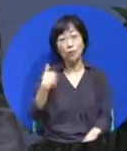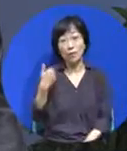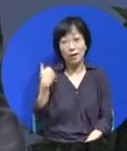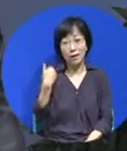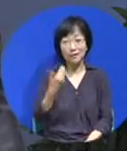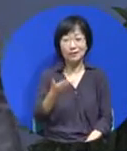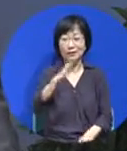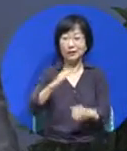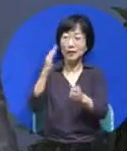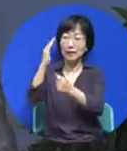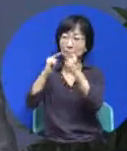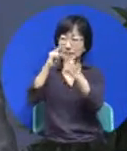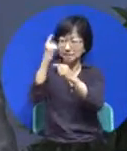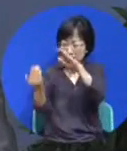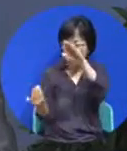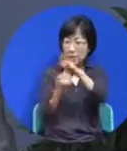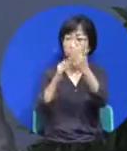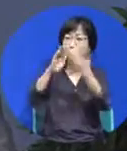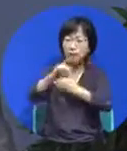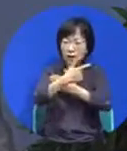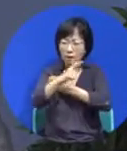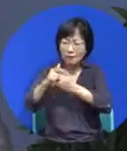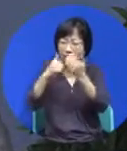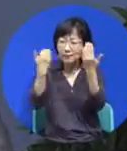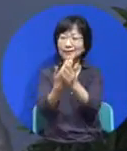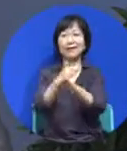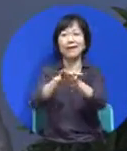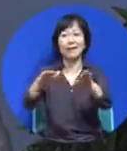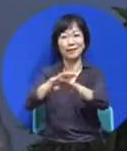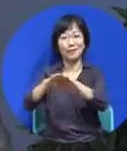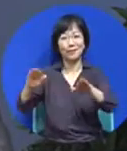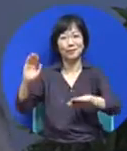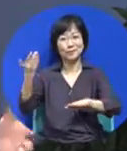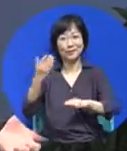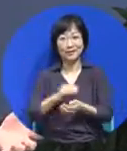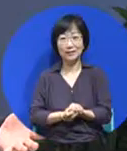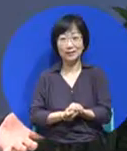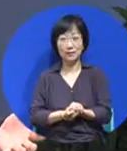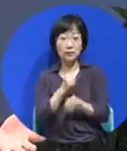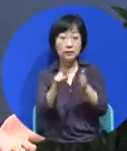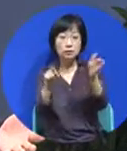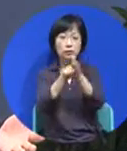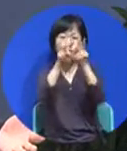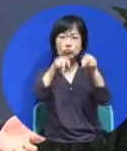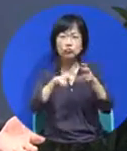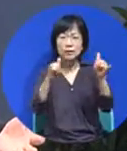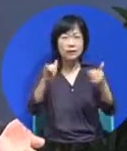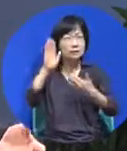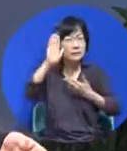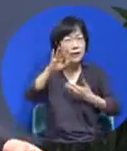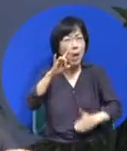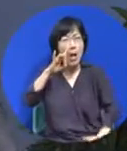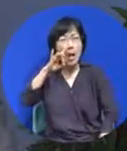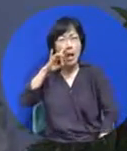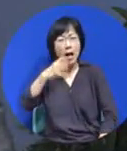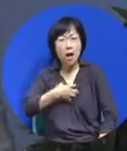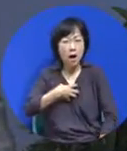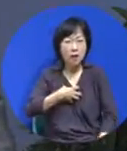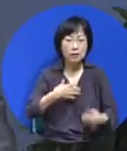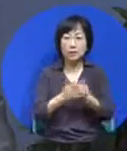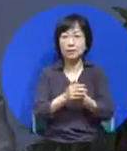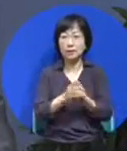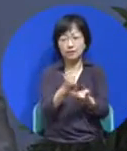see all kinds of solutions that other people could not see. 자, 많은 불신자들 점쟁이 찾아갑니다. 왜냐? 미래를 모르니까. So many non-believers go to fortune tellers